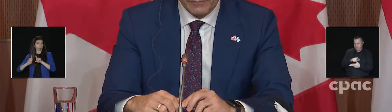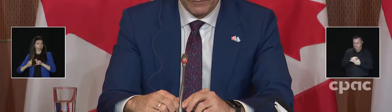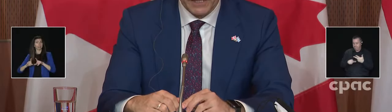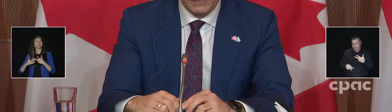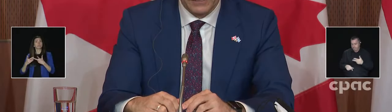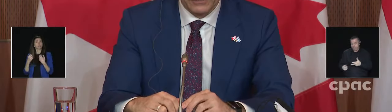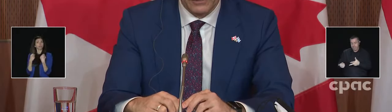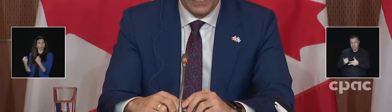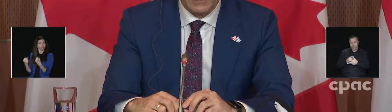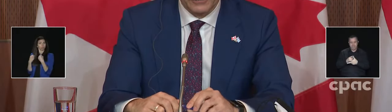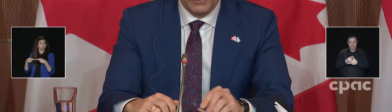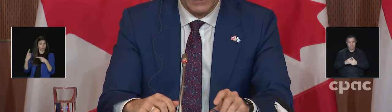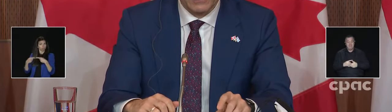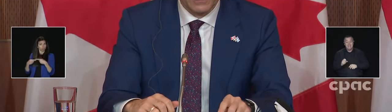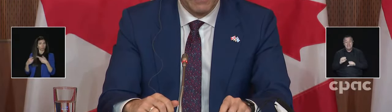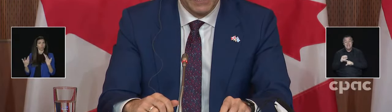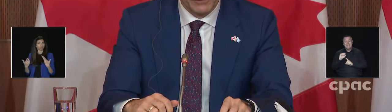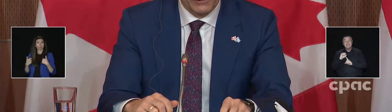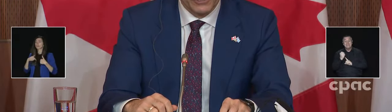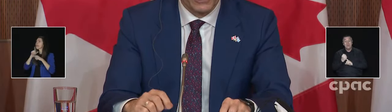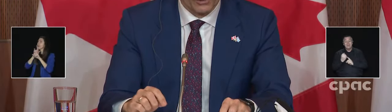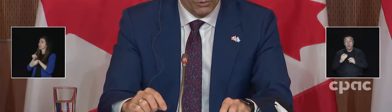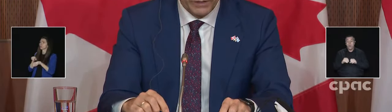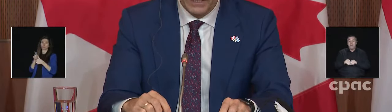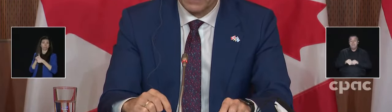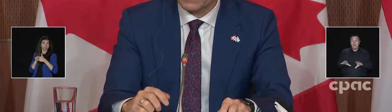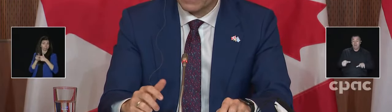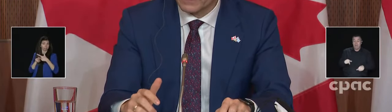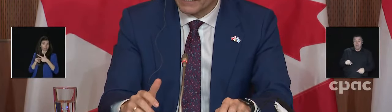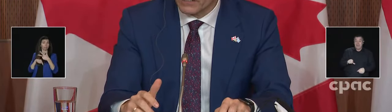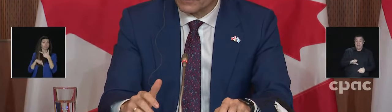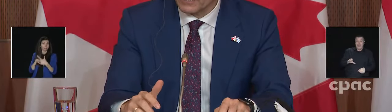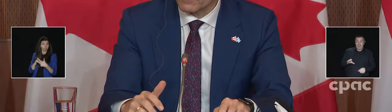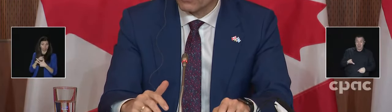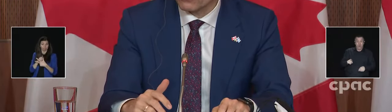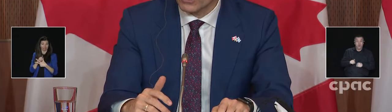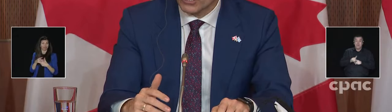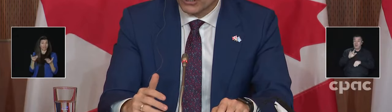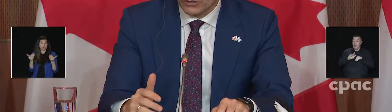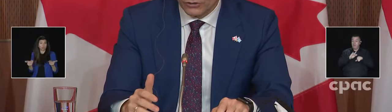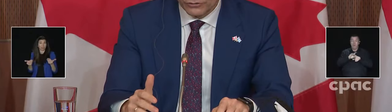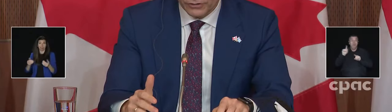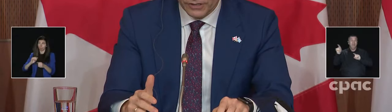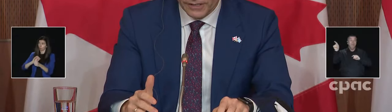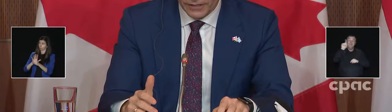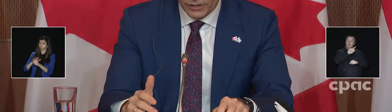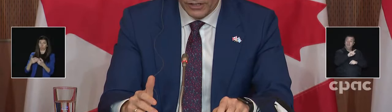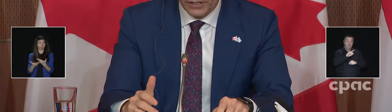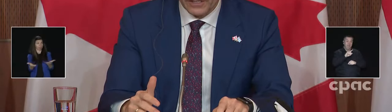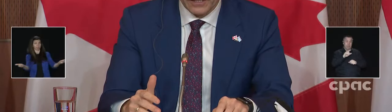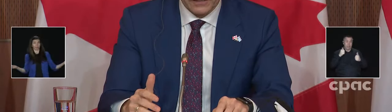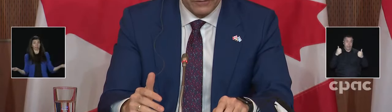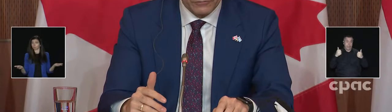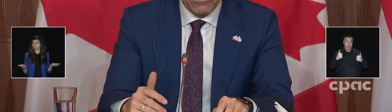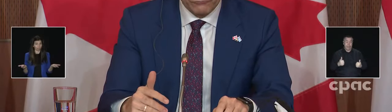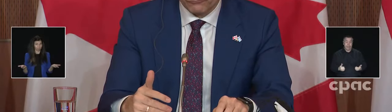ici. La première, c'est que la situation épidémiologique au Canada et ailleurs dans le monde se